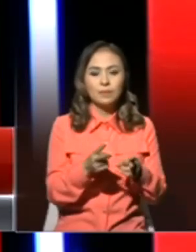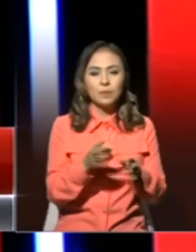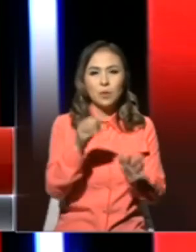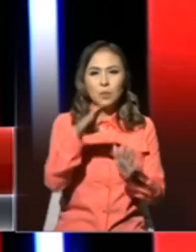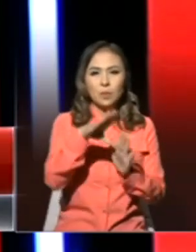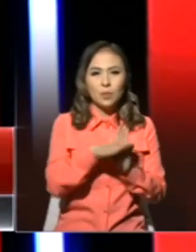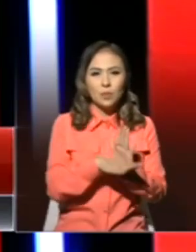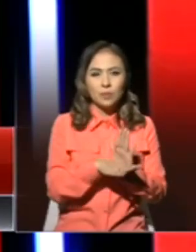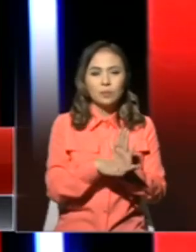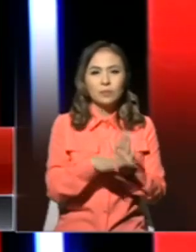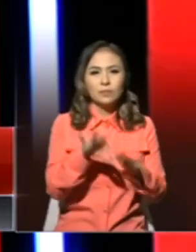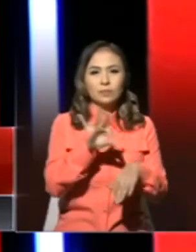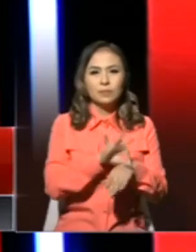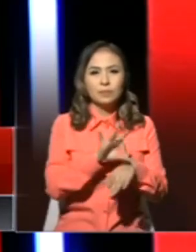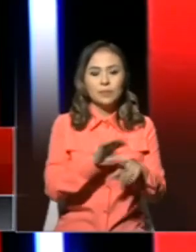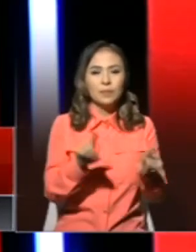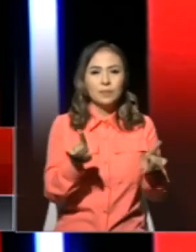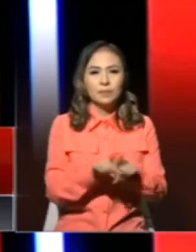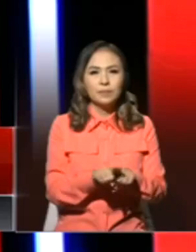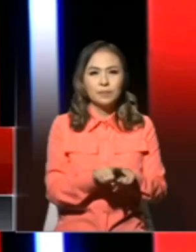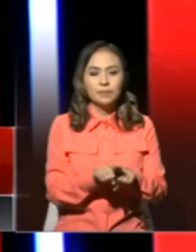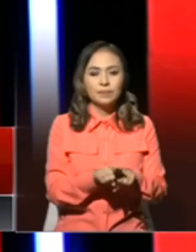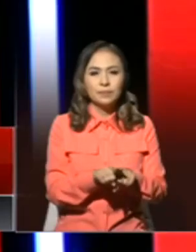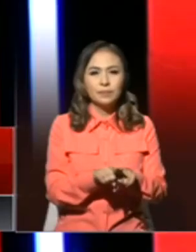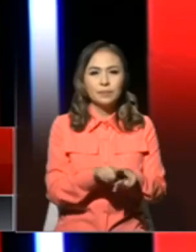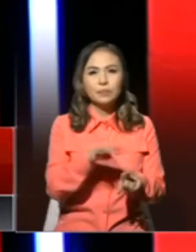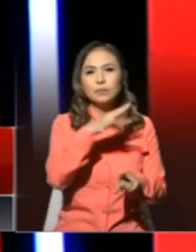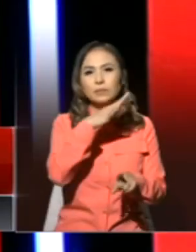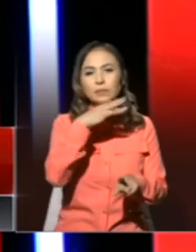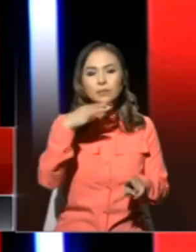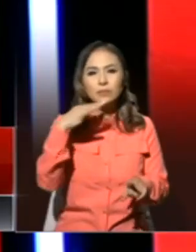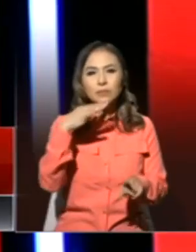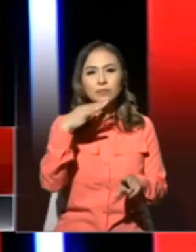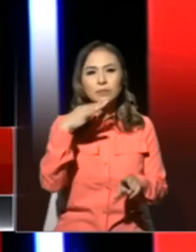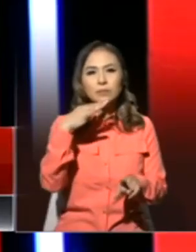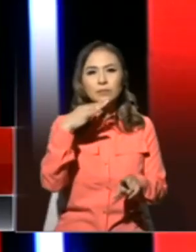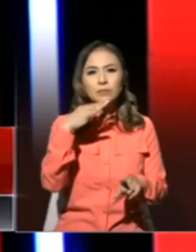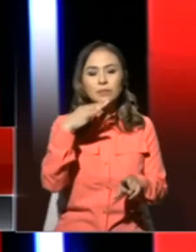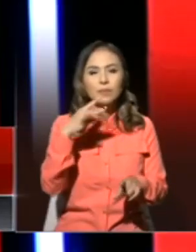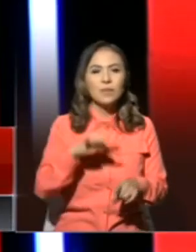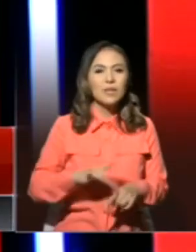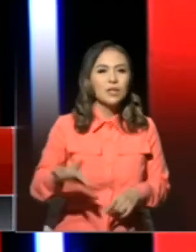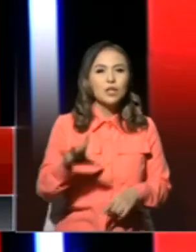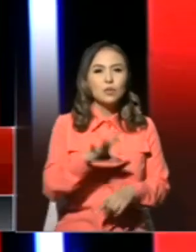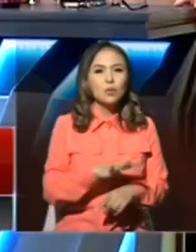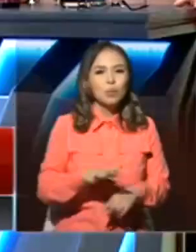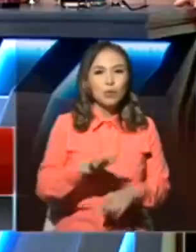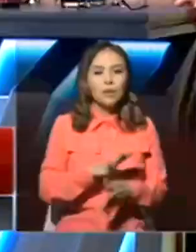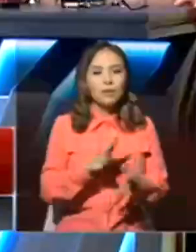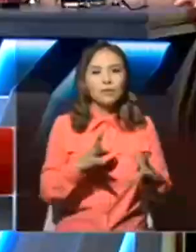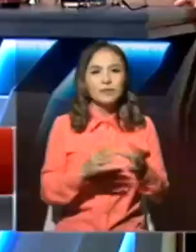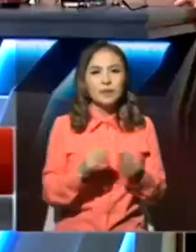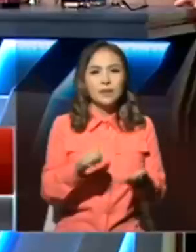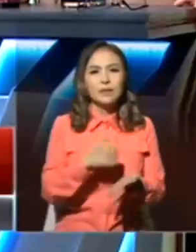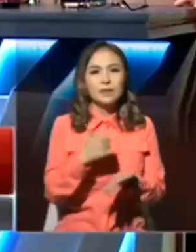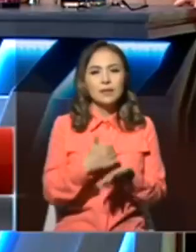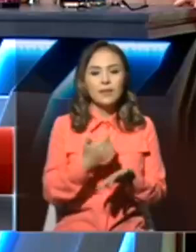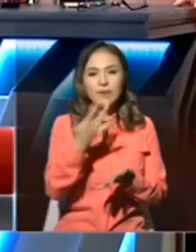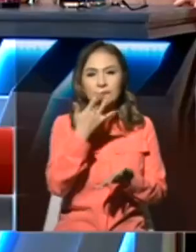бара жатқан дерт болып, қоғамға дерт болып дендегені соншама. Мінекей республикалық арнада еліміздің бас